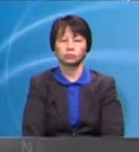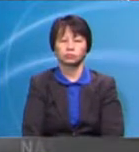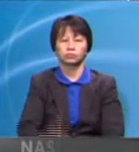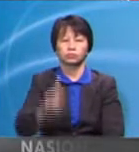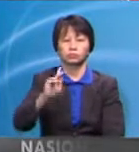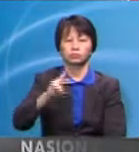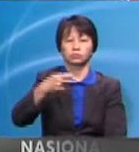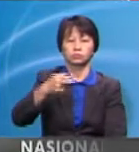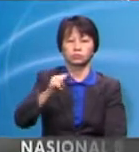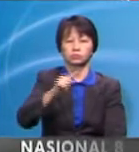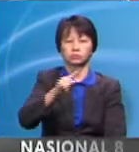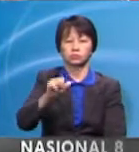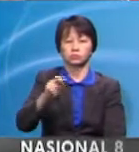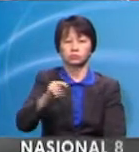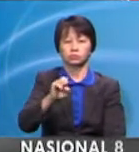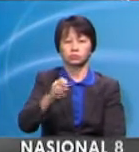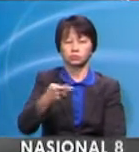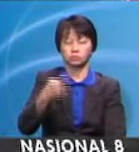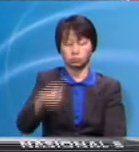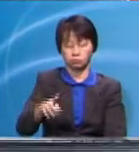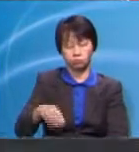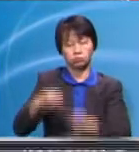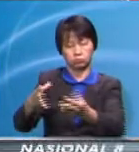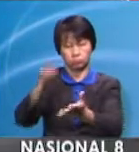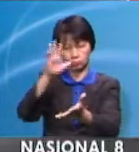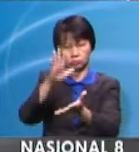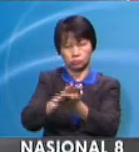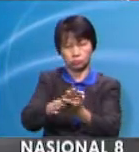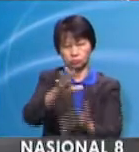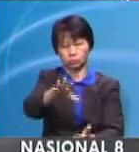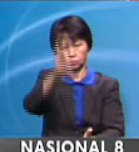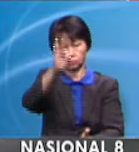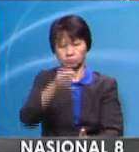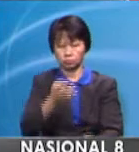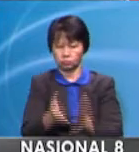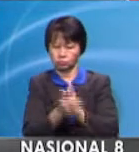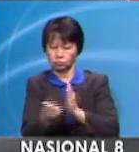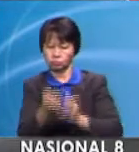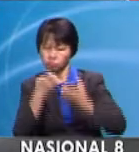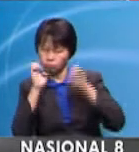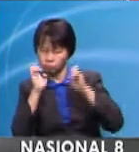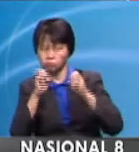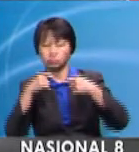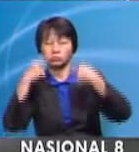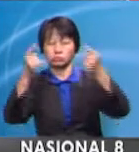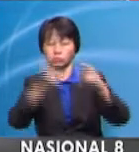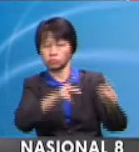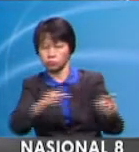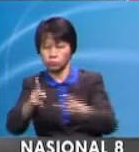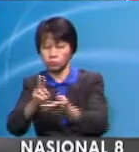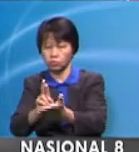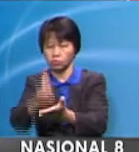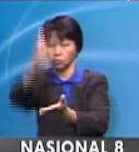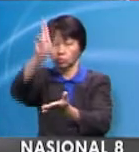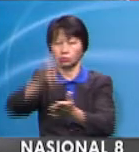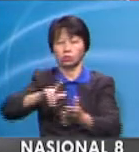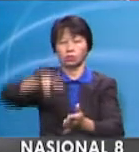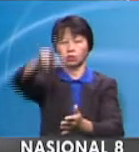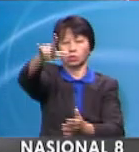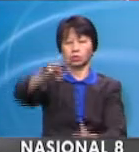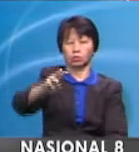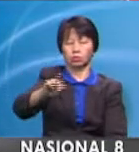Khazanah nasional perlu diberikan kepercayaan bagi memilih bakat terbaik dalam menjayakan pelan pemulihan penerbangan Malaysia